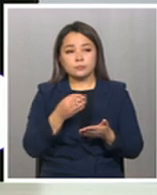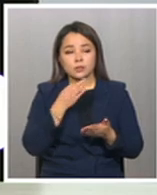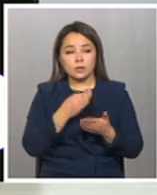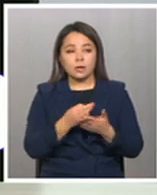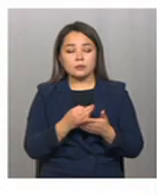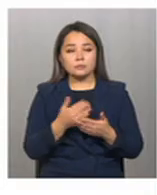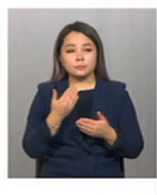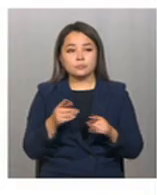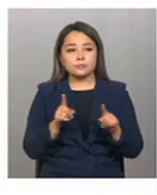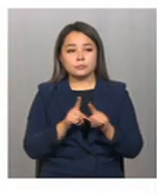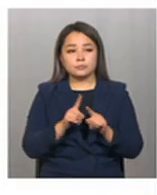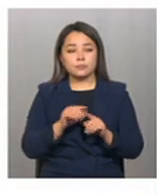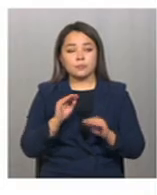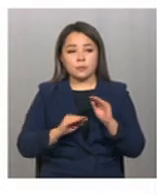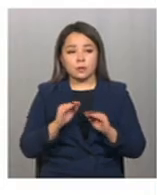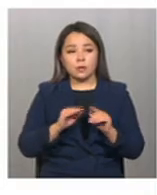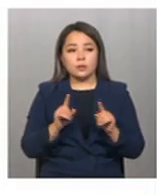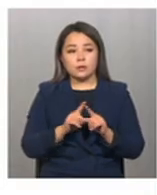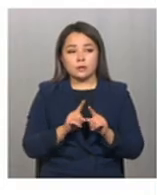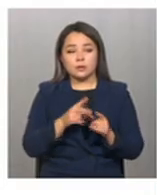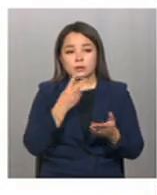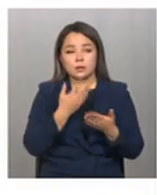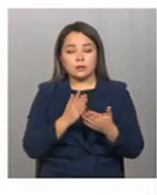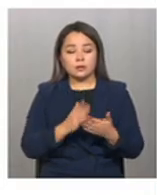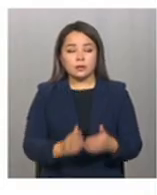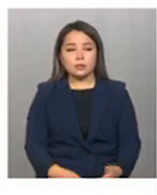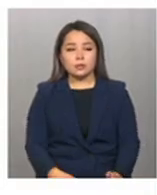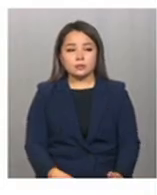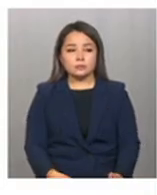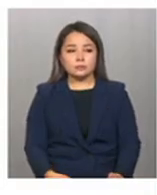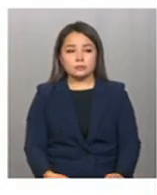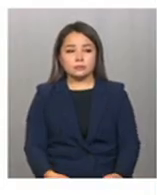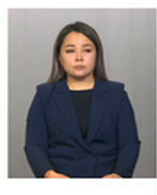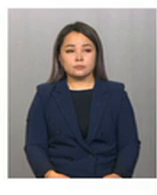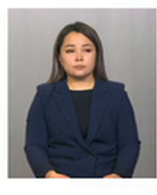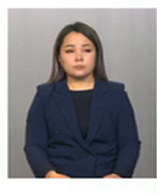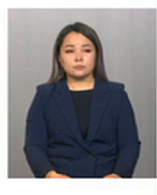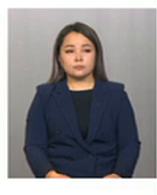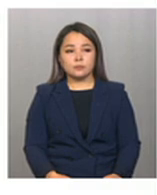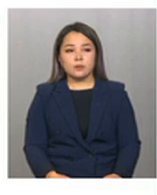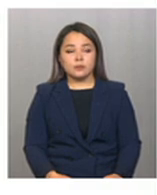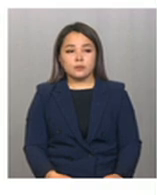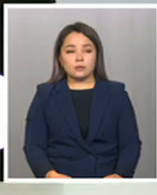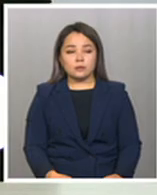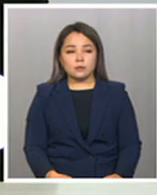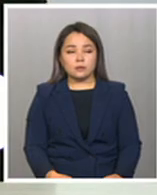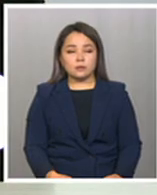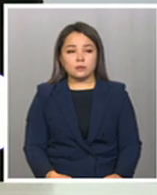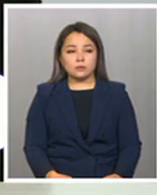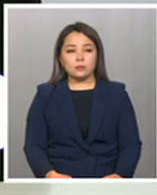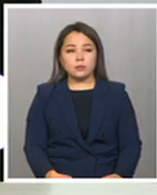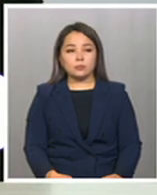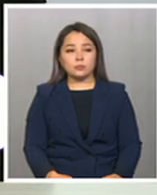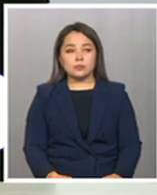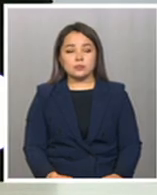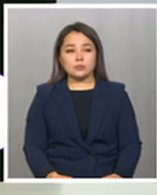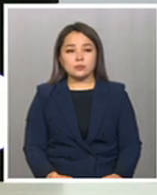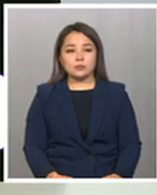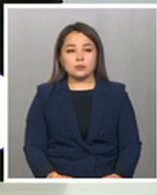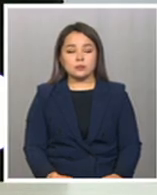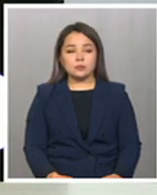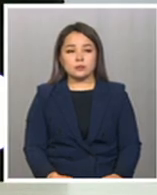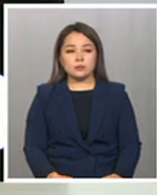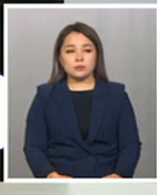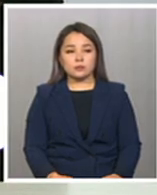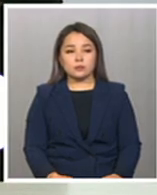диметил эфирі. Сондай-ақ этил пропил эфирі радикалдары әртүрлі. Диметил эфирінің